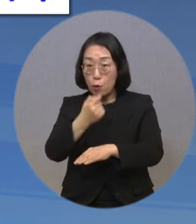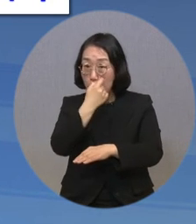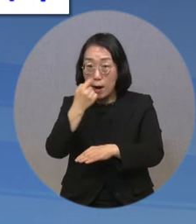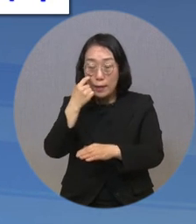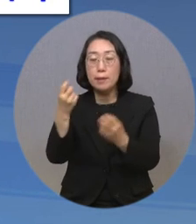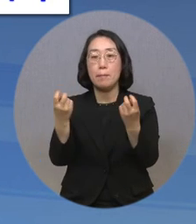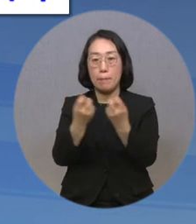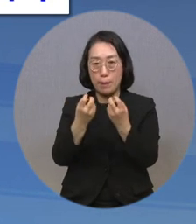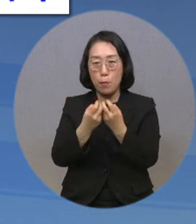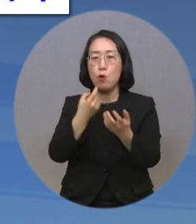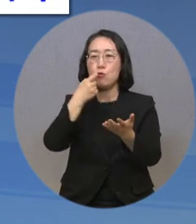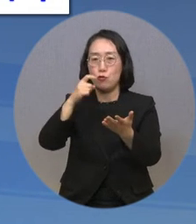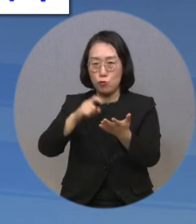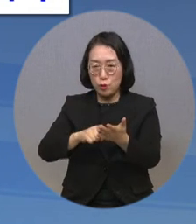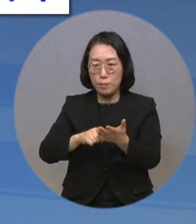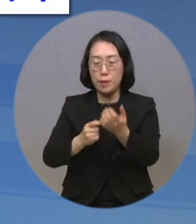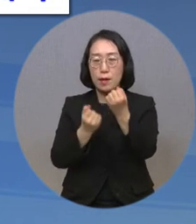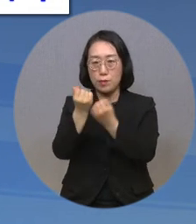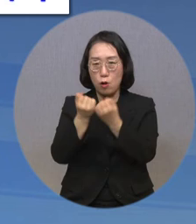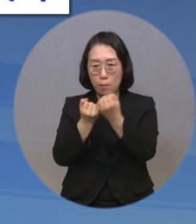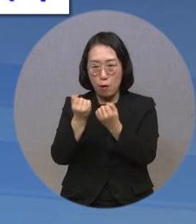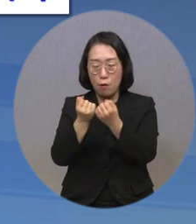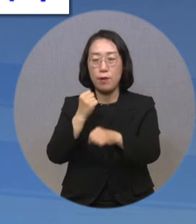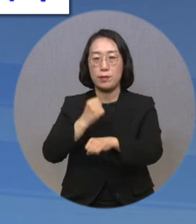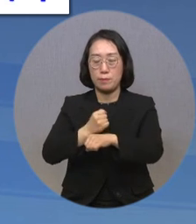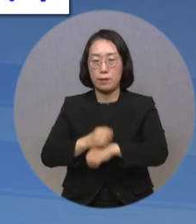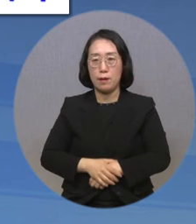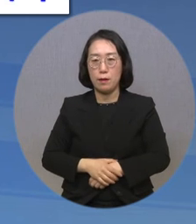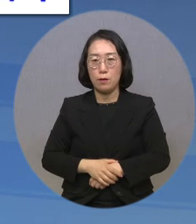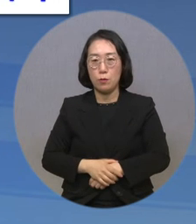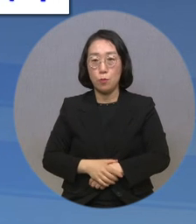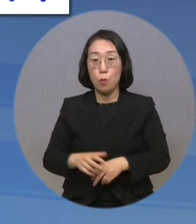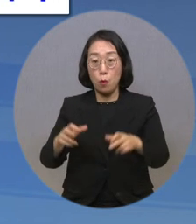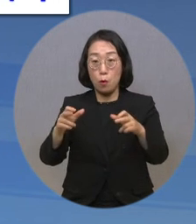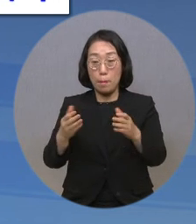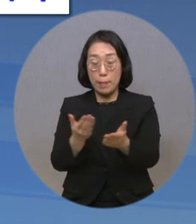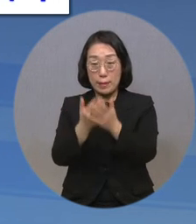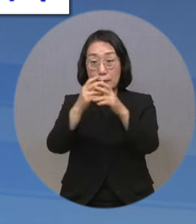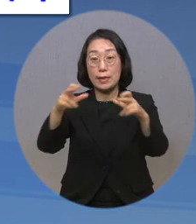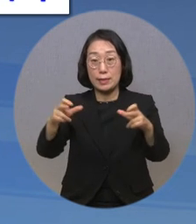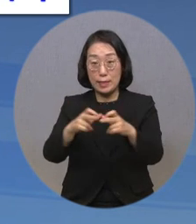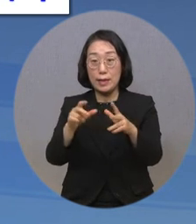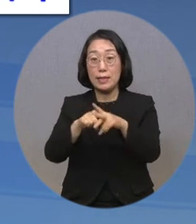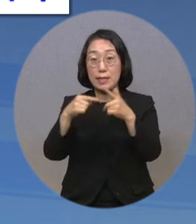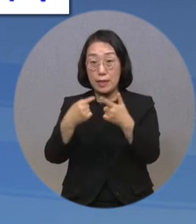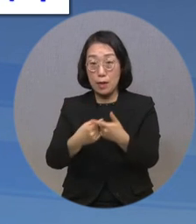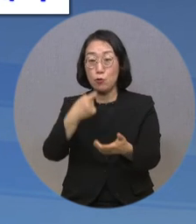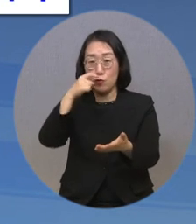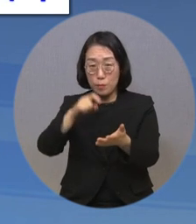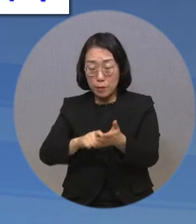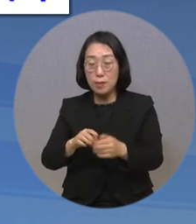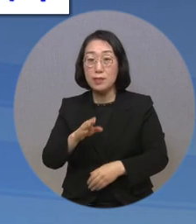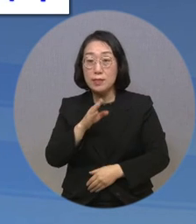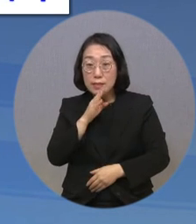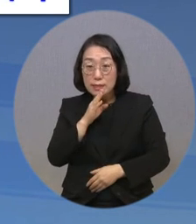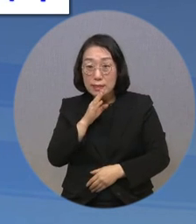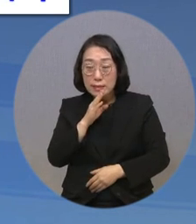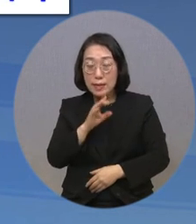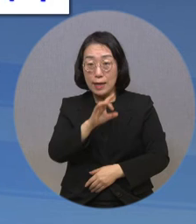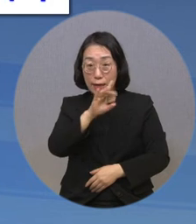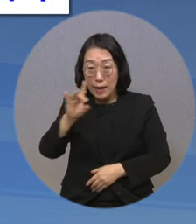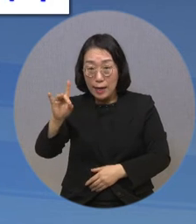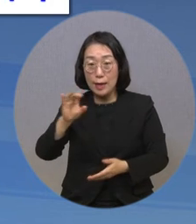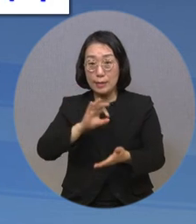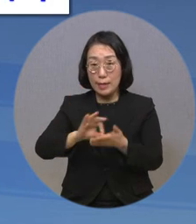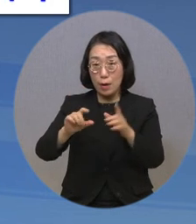등을 이해하기 쉽게 설명했습니다. 또한 발달장애인의 실질적 이해를 도울 수 있도록 실제 각 제품의